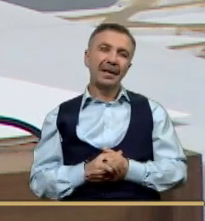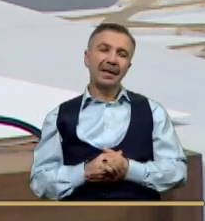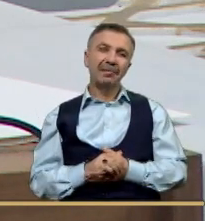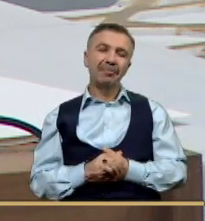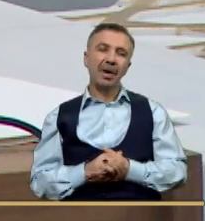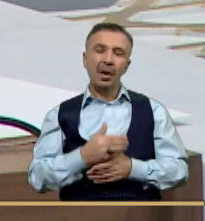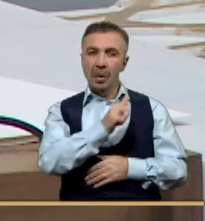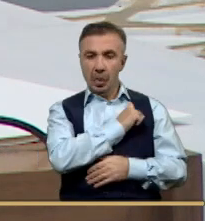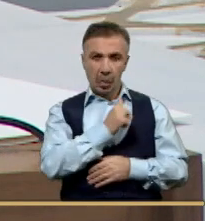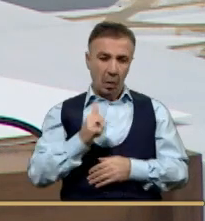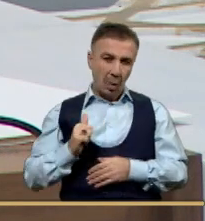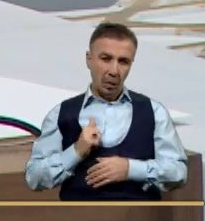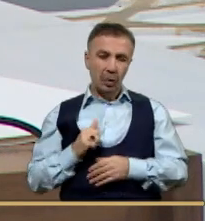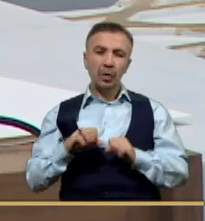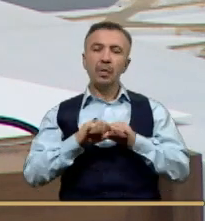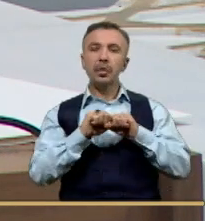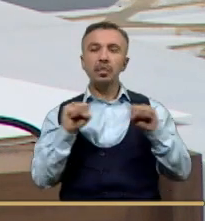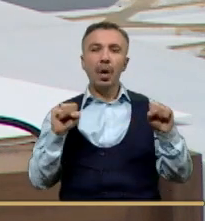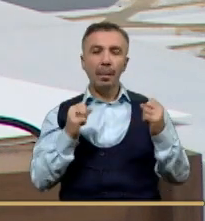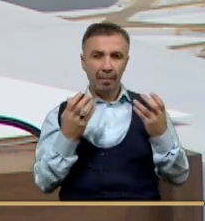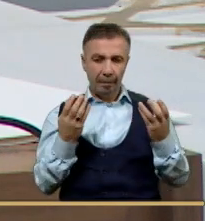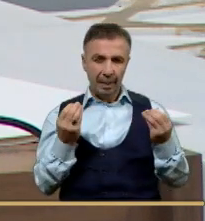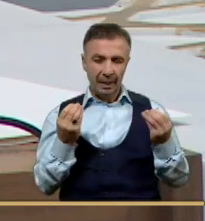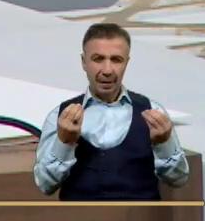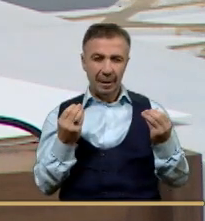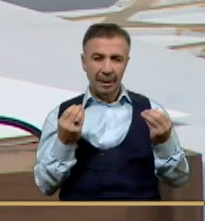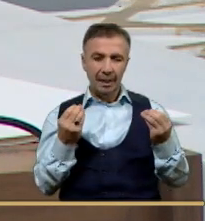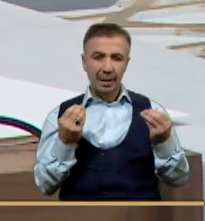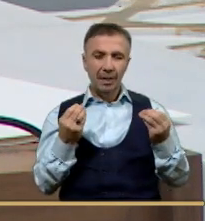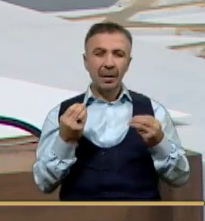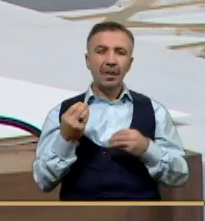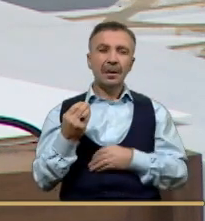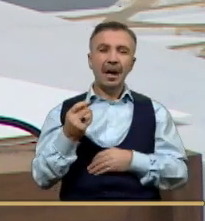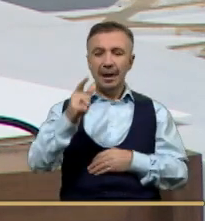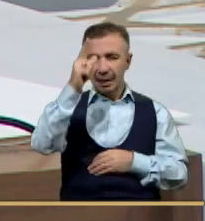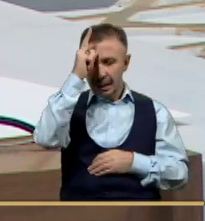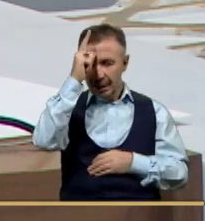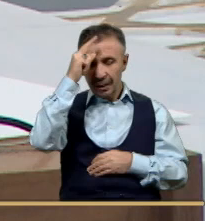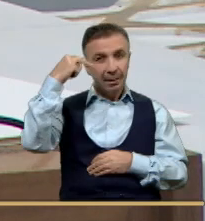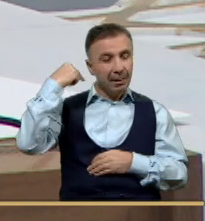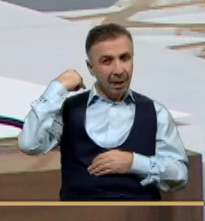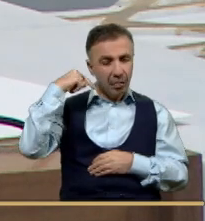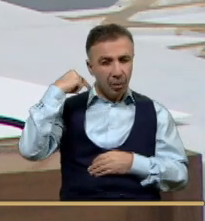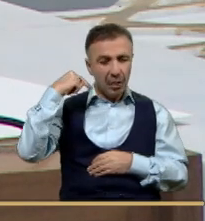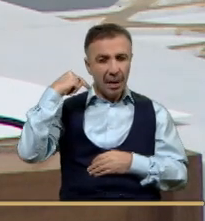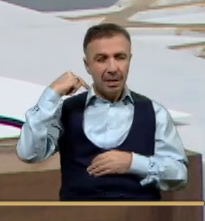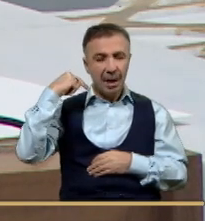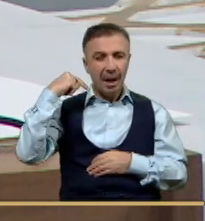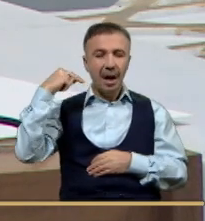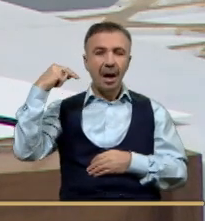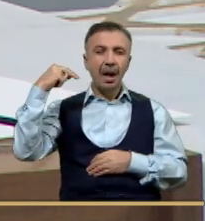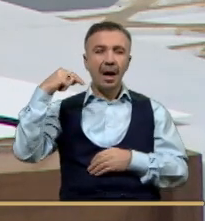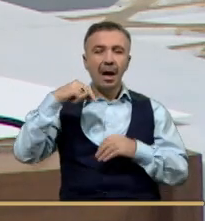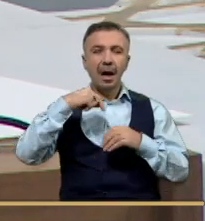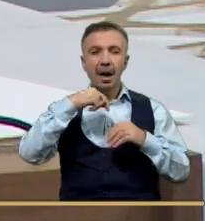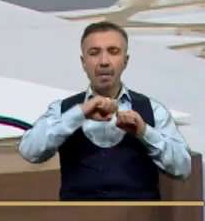kuvvetler bombalarla Kuzey Irak'ta, Kuzey Suriye'de bombalamasaydı onlar